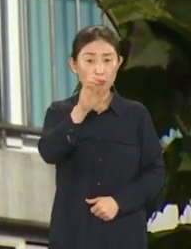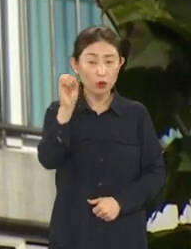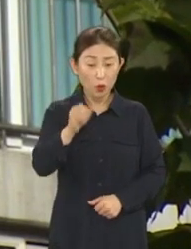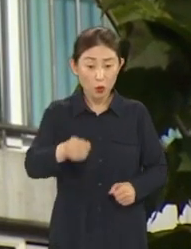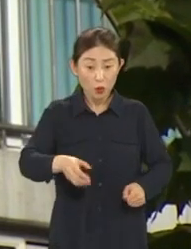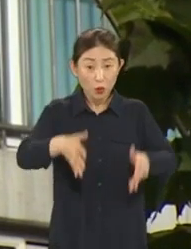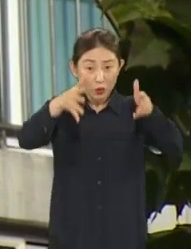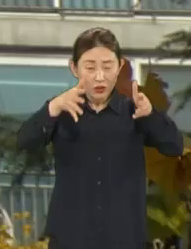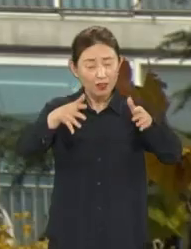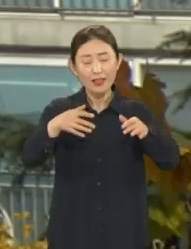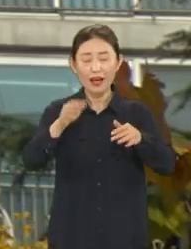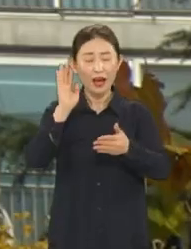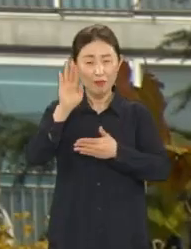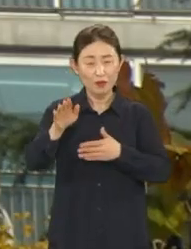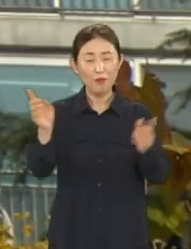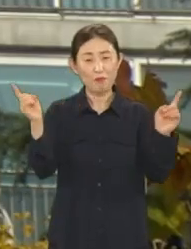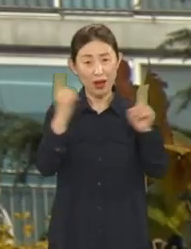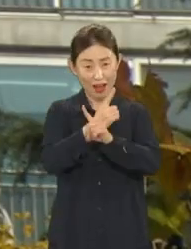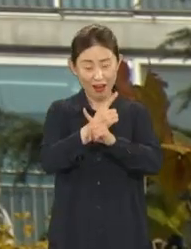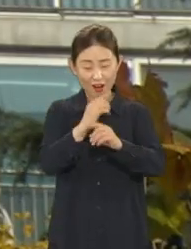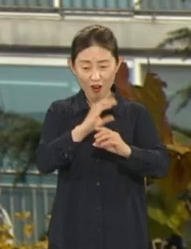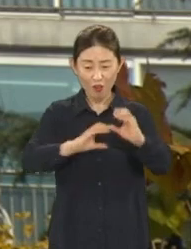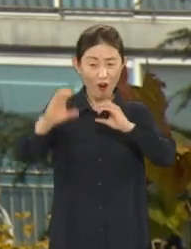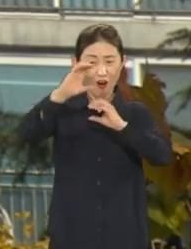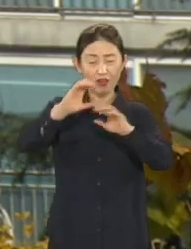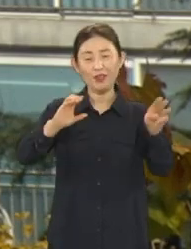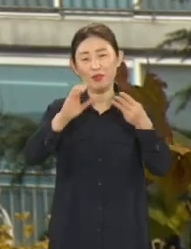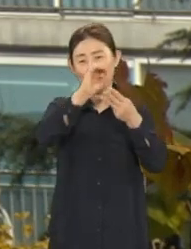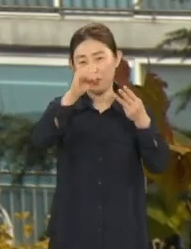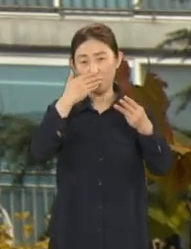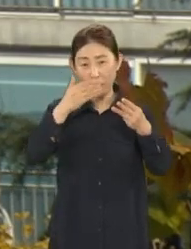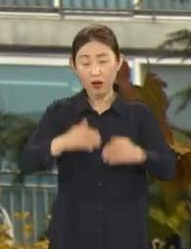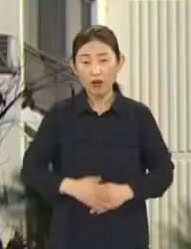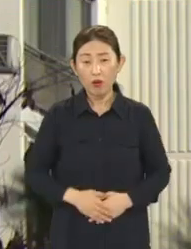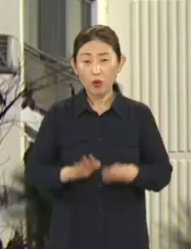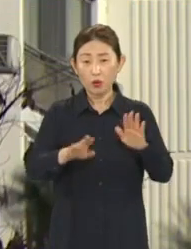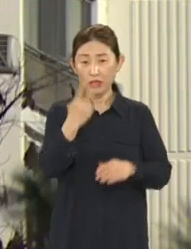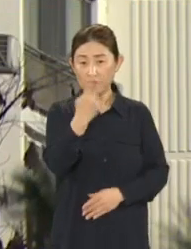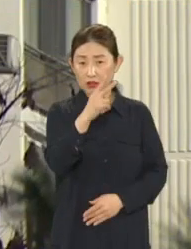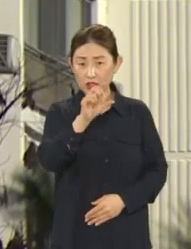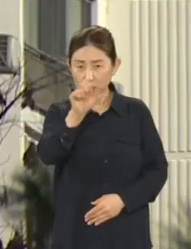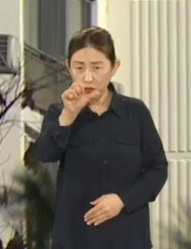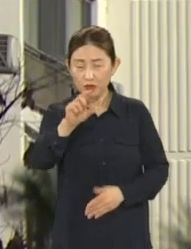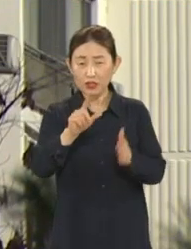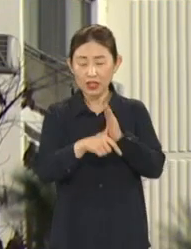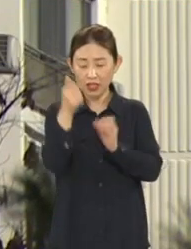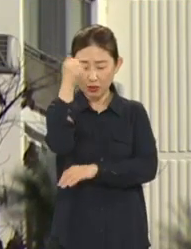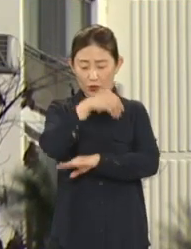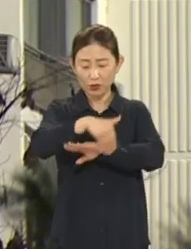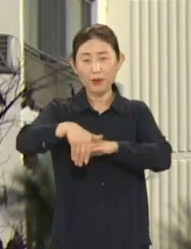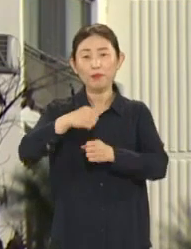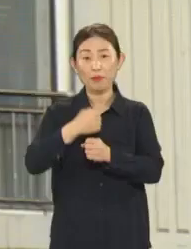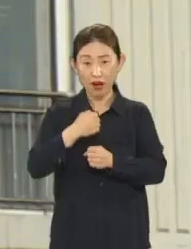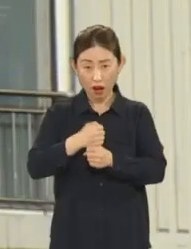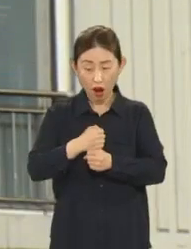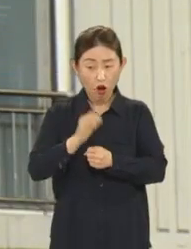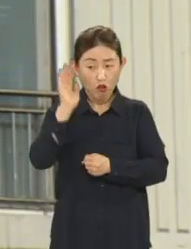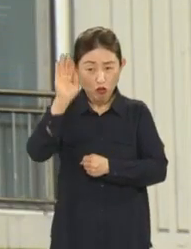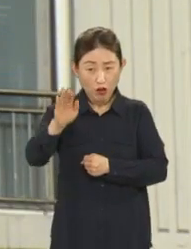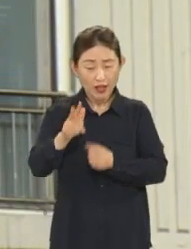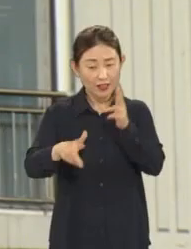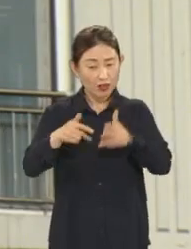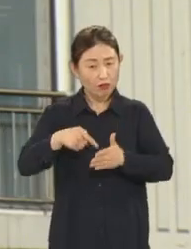용적률이 300%로 높아질 수 있습니다. 오는 2025년쯤 기본계획이 나오면 이후